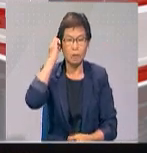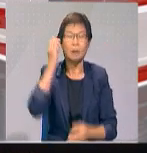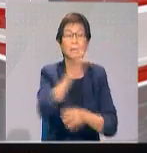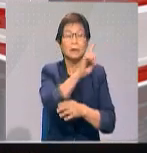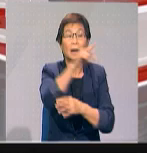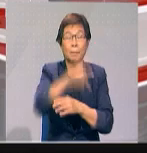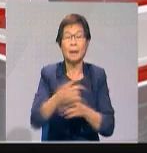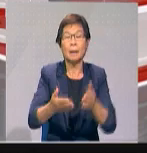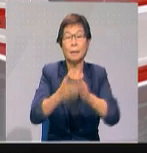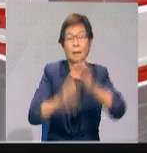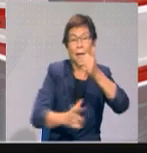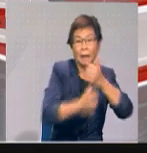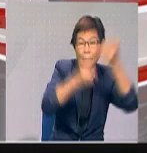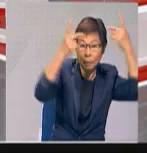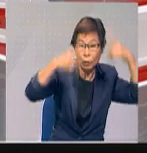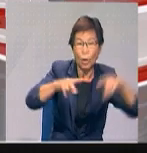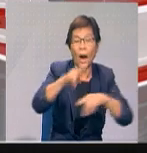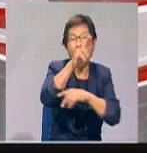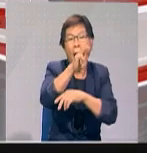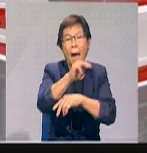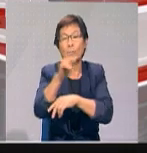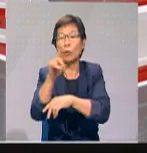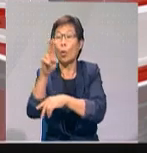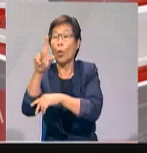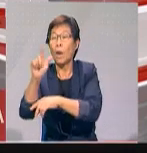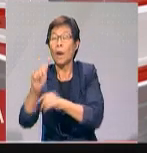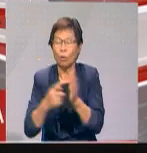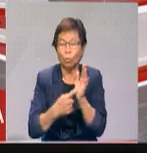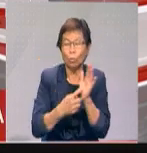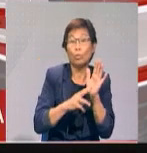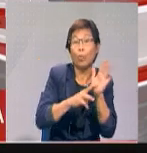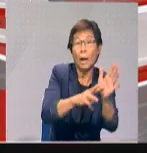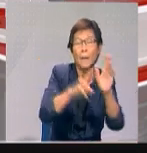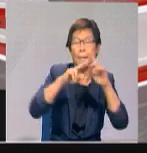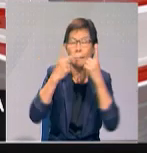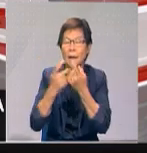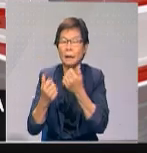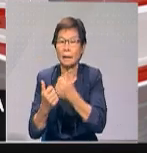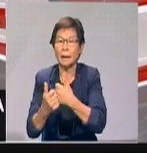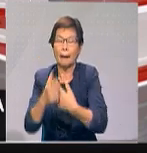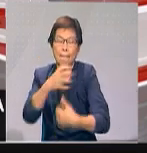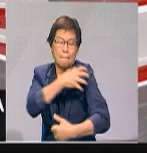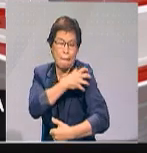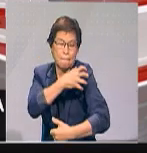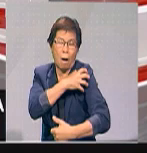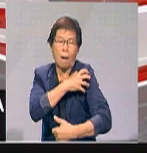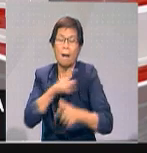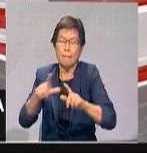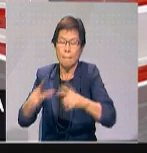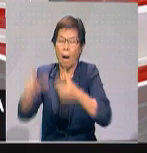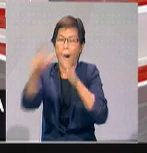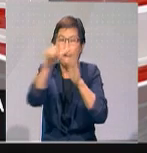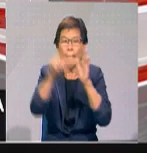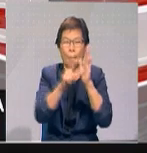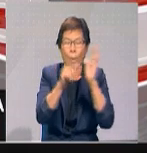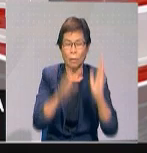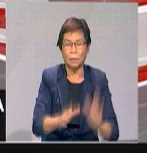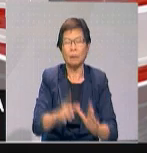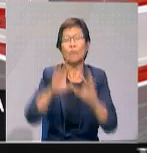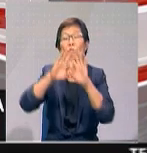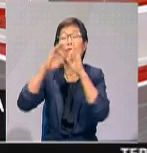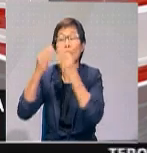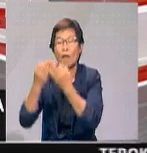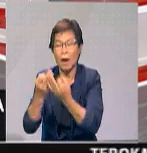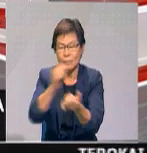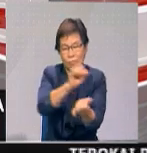Pengerusi Kebangsaan Parti M. Kulasigaran untuk mewakili parti itu dengan pihak berkuasa, pasukan peguam dan juga anggota keluarga